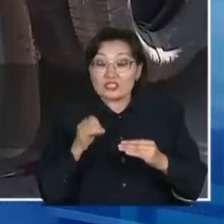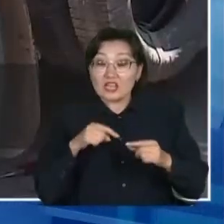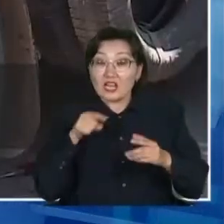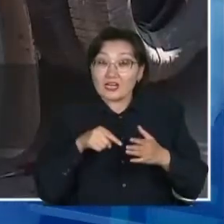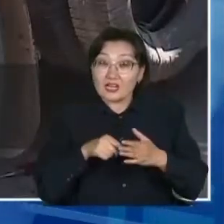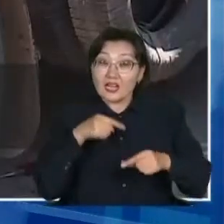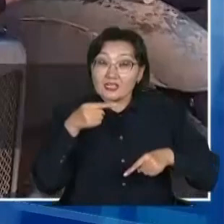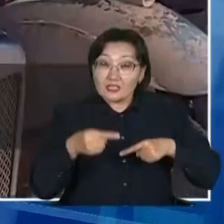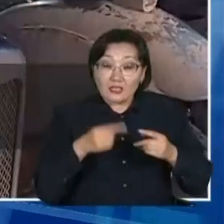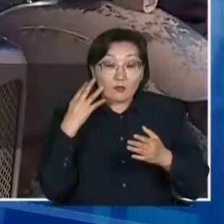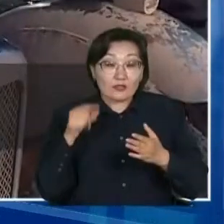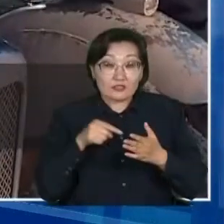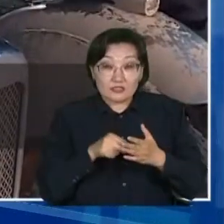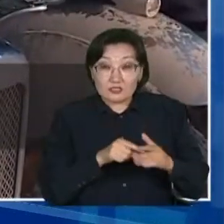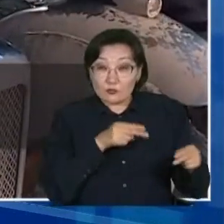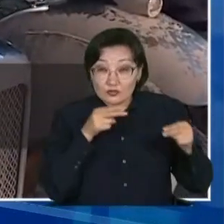келген. Аталған іс-шарада